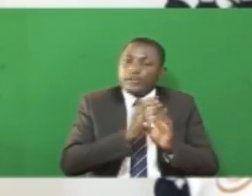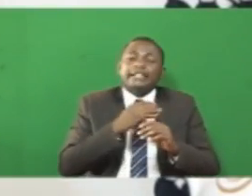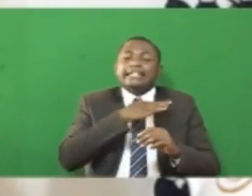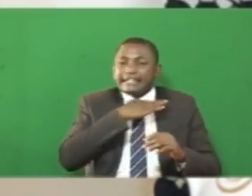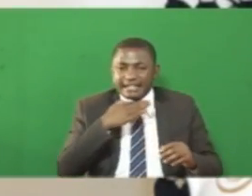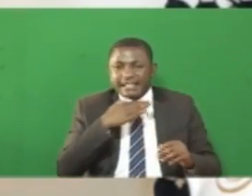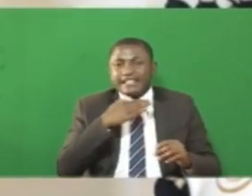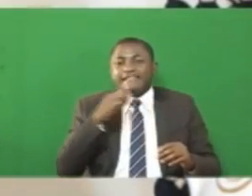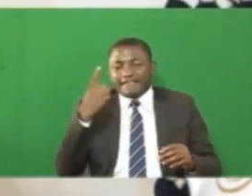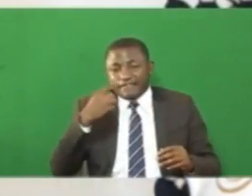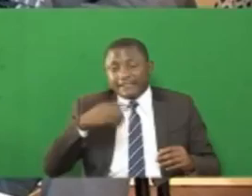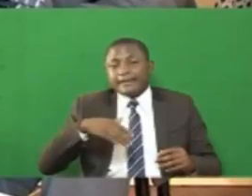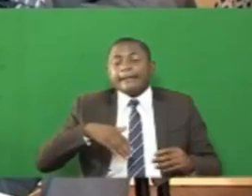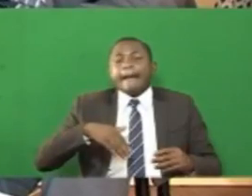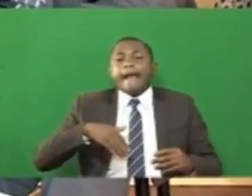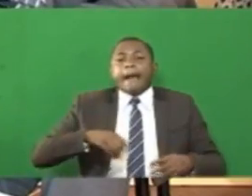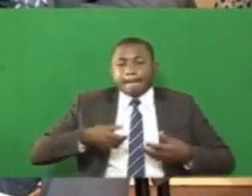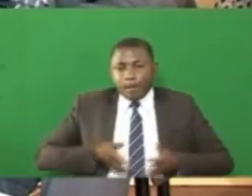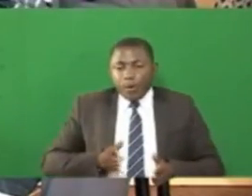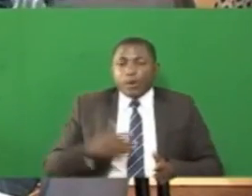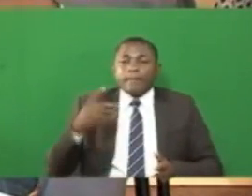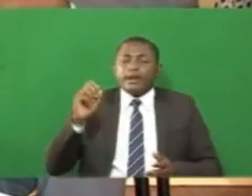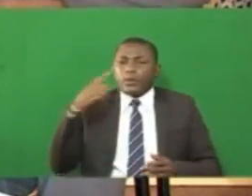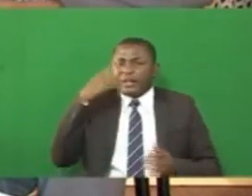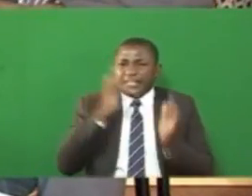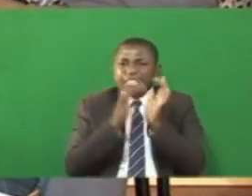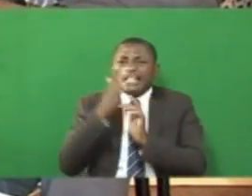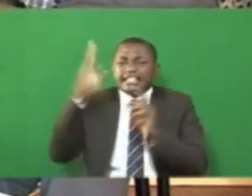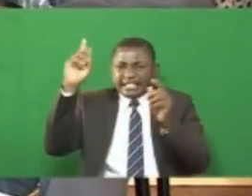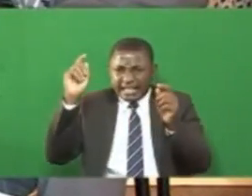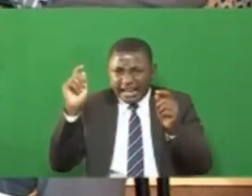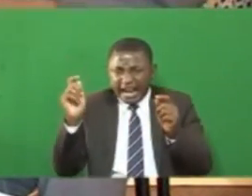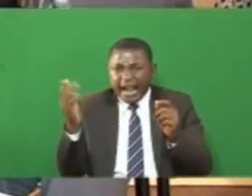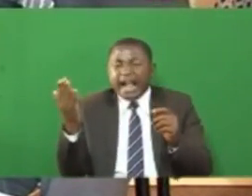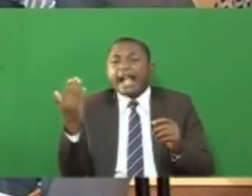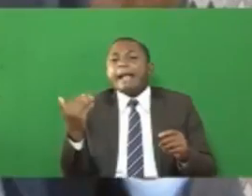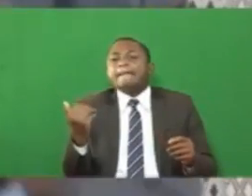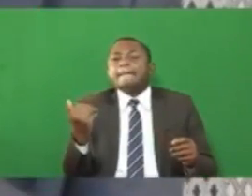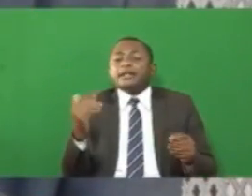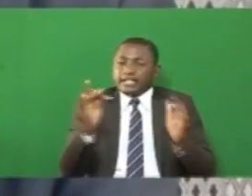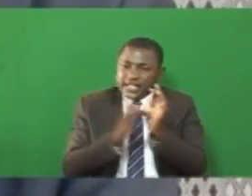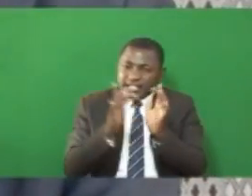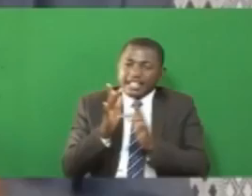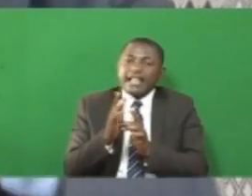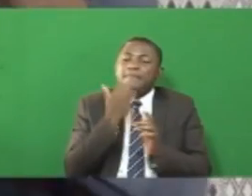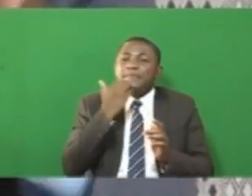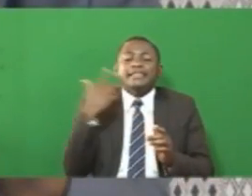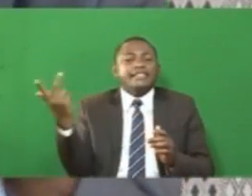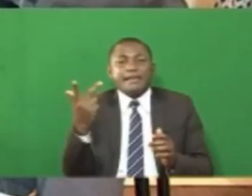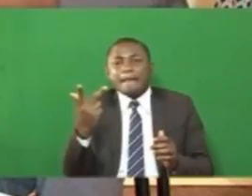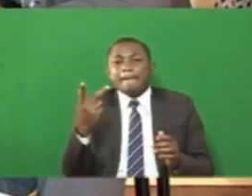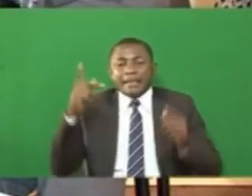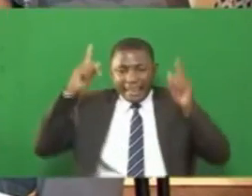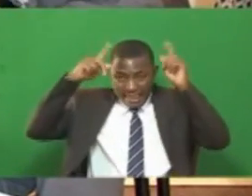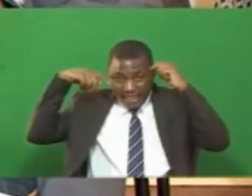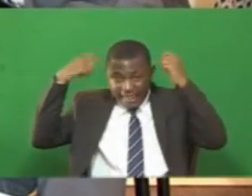kuti ndogwaire pass over. Kurava kuti vasora ropa rake. Imi munotendera munoita kuti mune muchifunga kuti pamwe pana ari